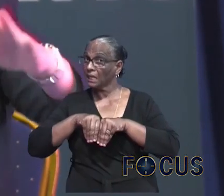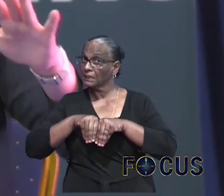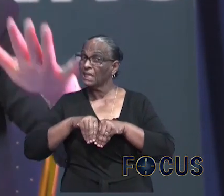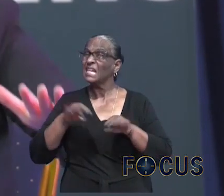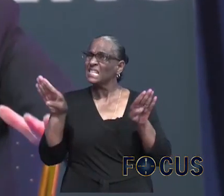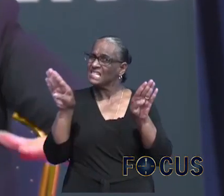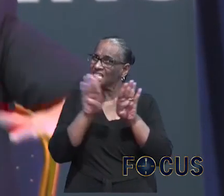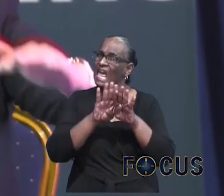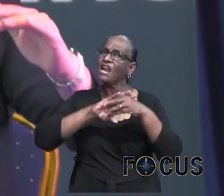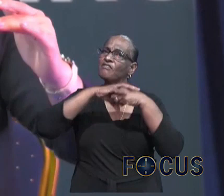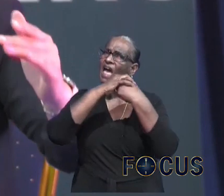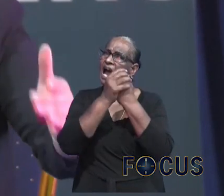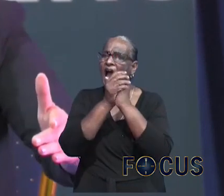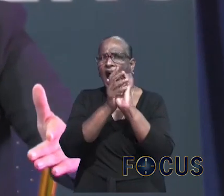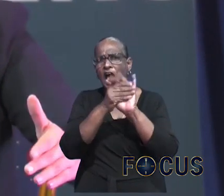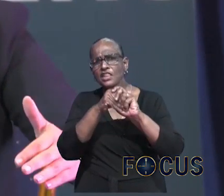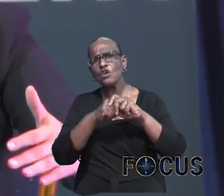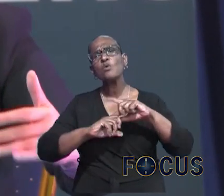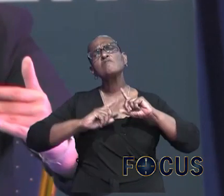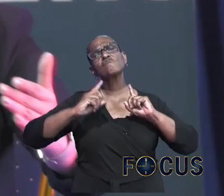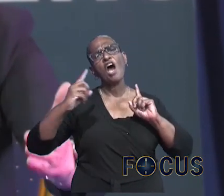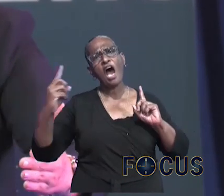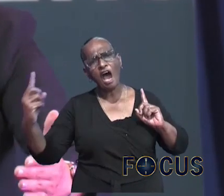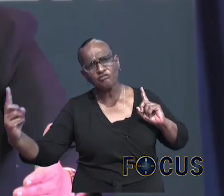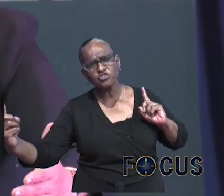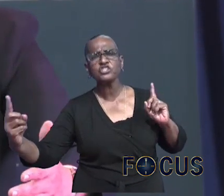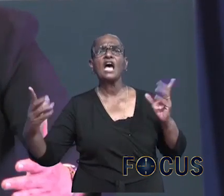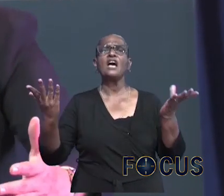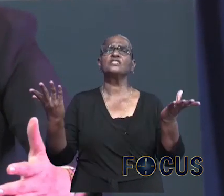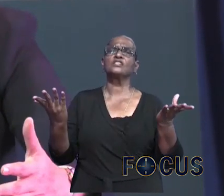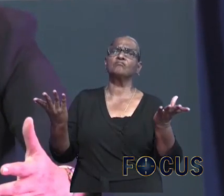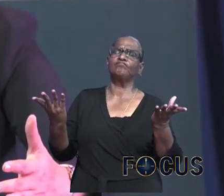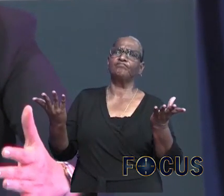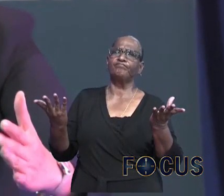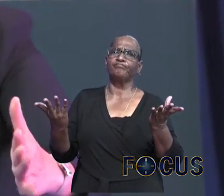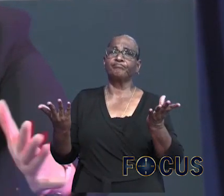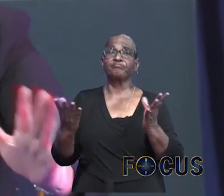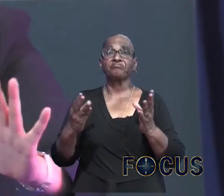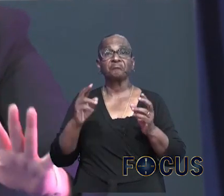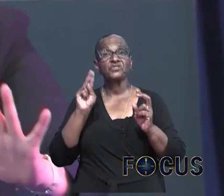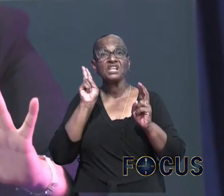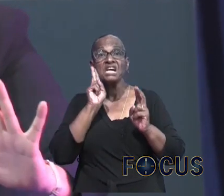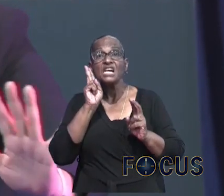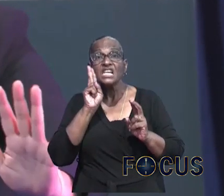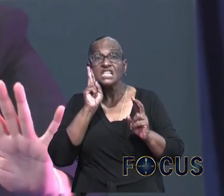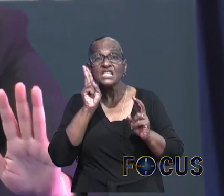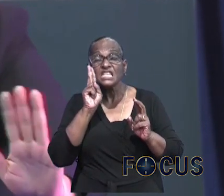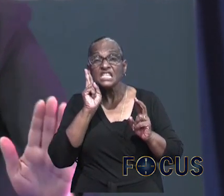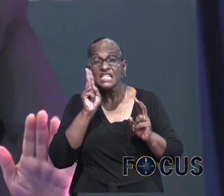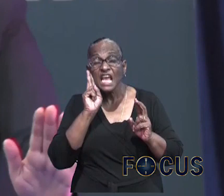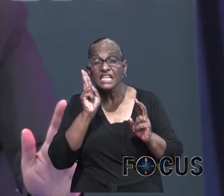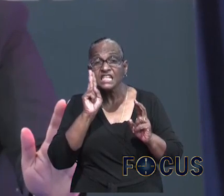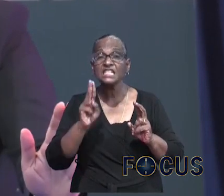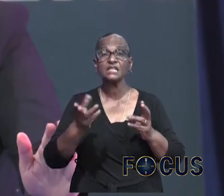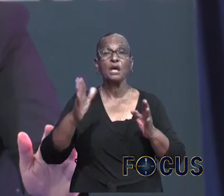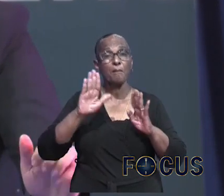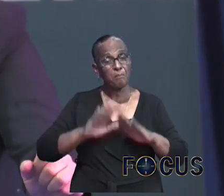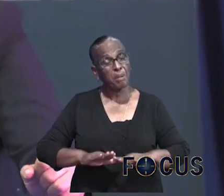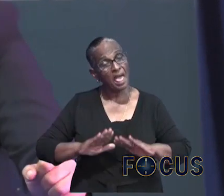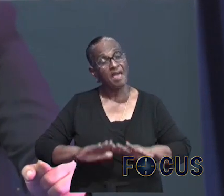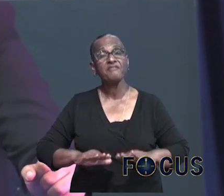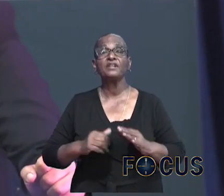herhalen. Handen wassen, social distancing, afstand van elkaar houden, hygiënische maatregelen in acht